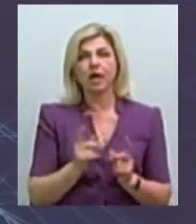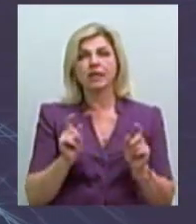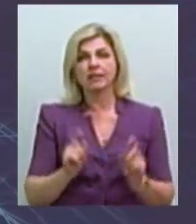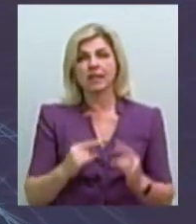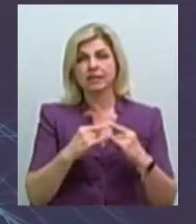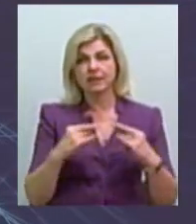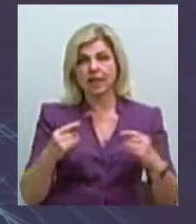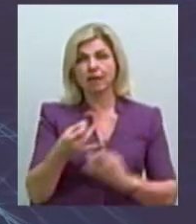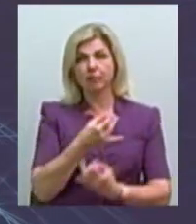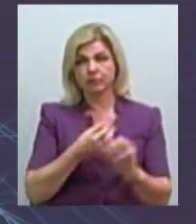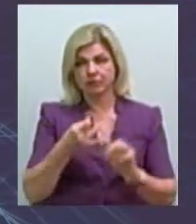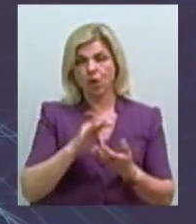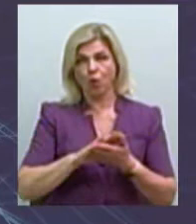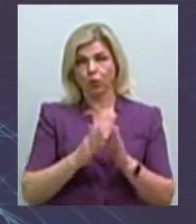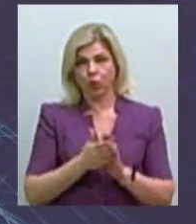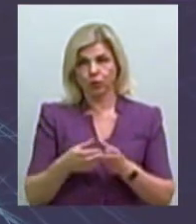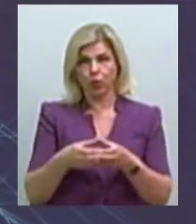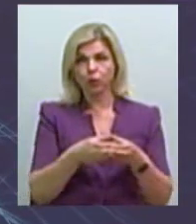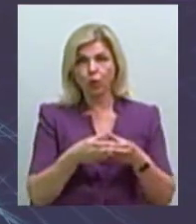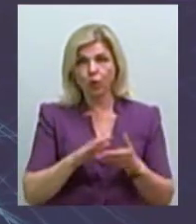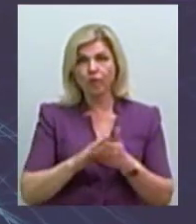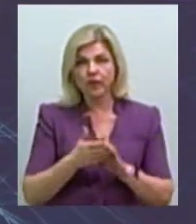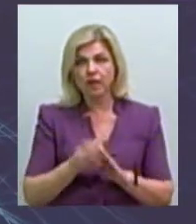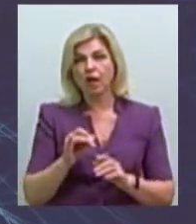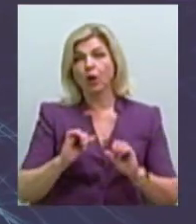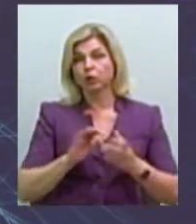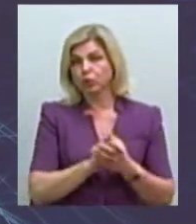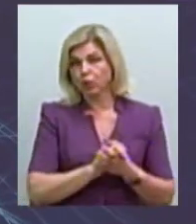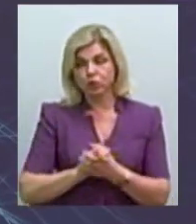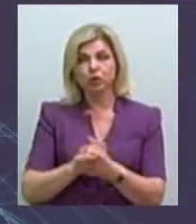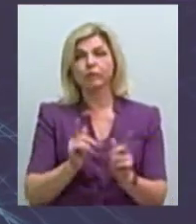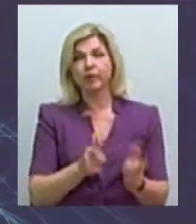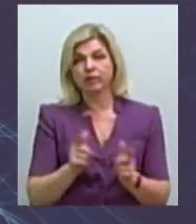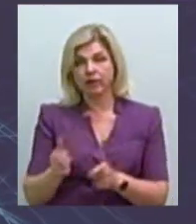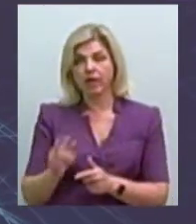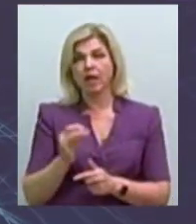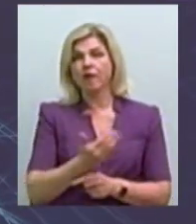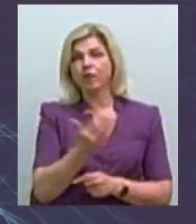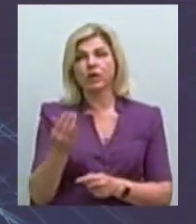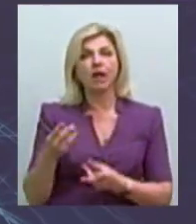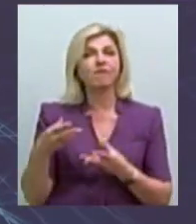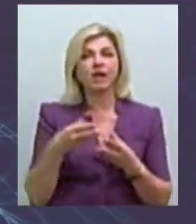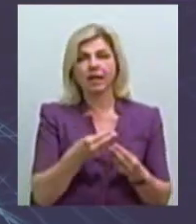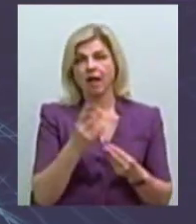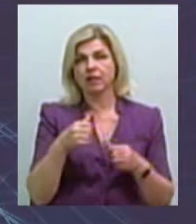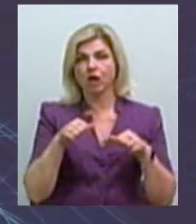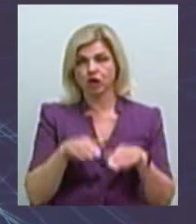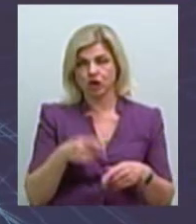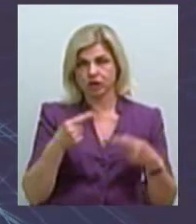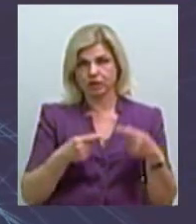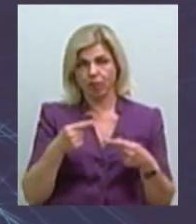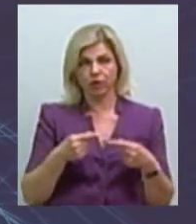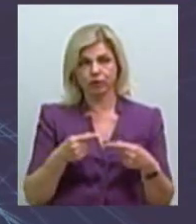і укласти колективний договір. То вони дружно всі відкликнулися. В принципі, вони ж не впливають на вирішення спору на цьому